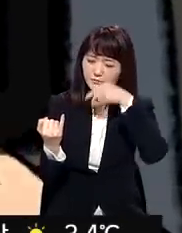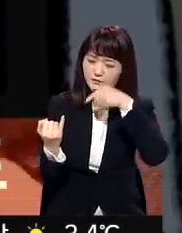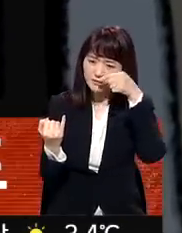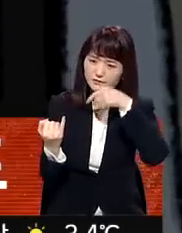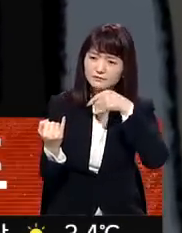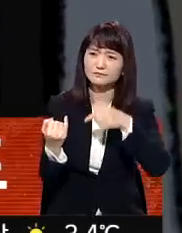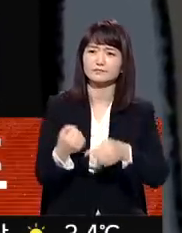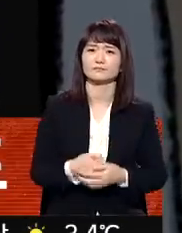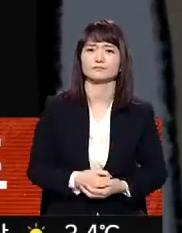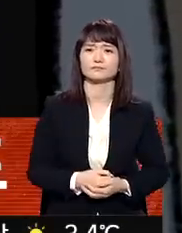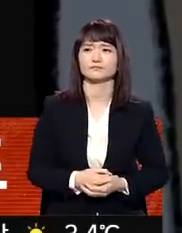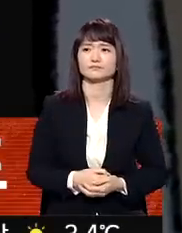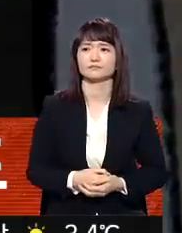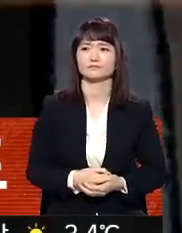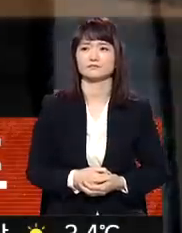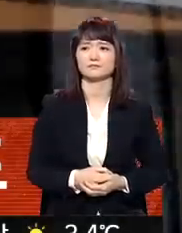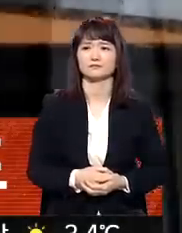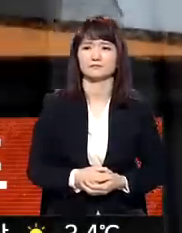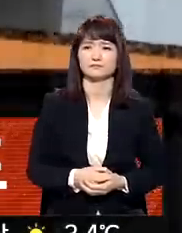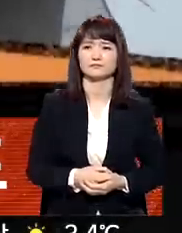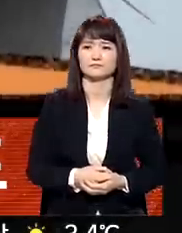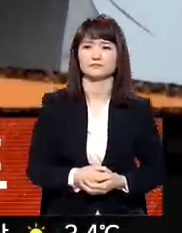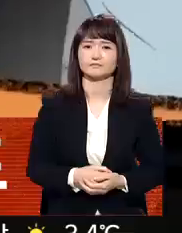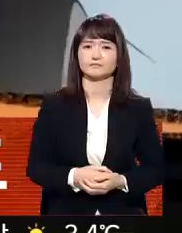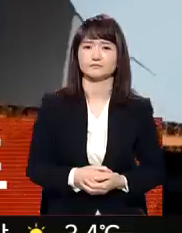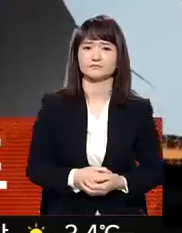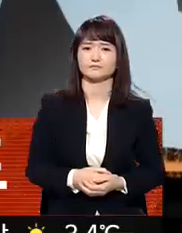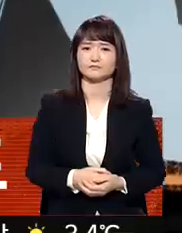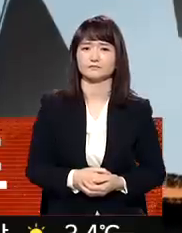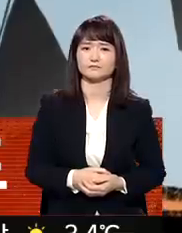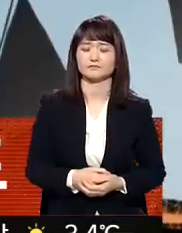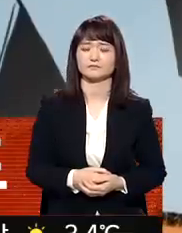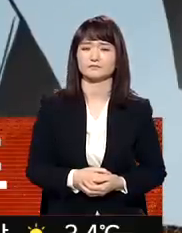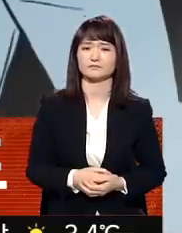그 코를 부른 여성 승객까지 하려고 합니다